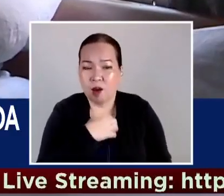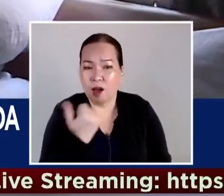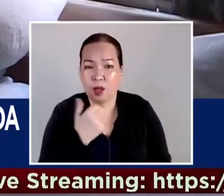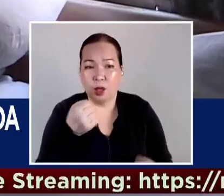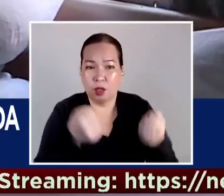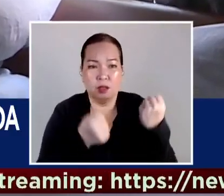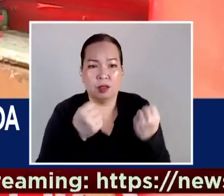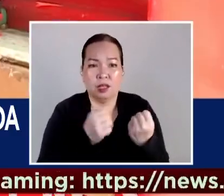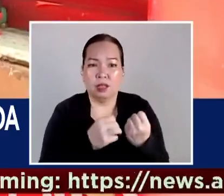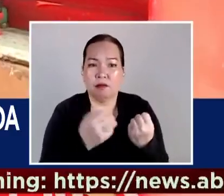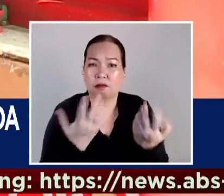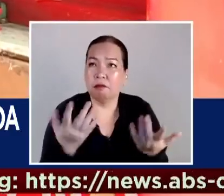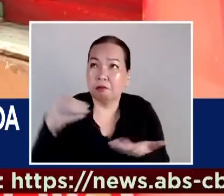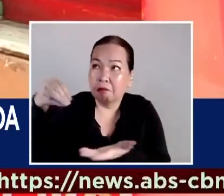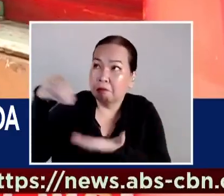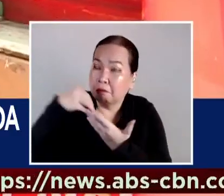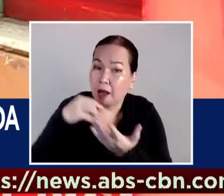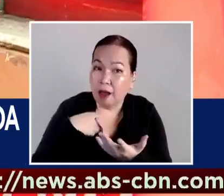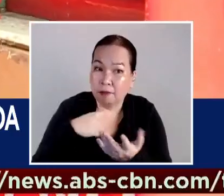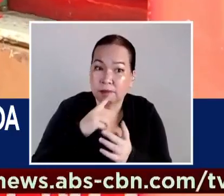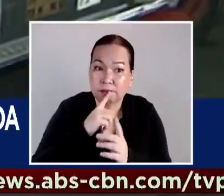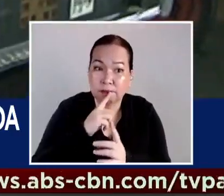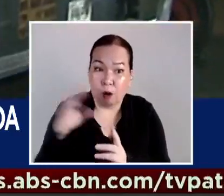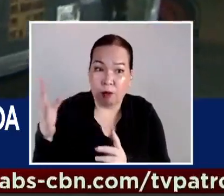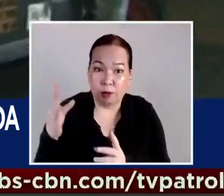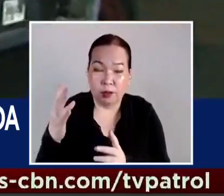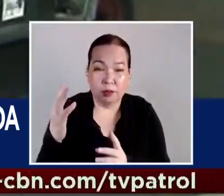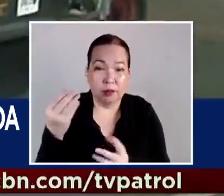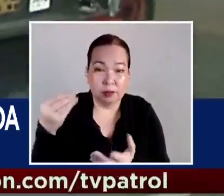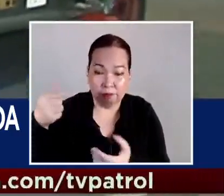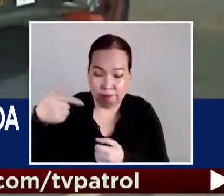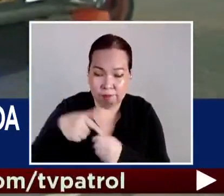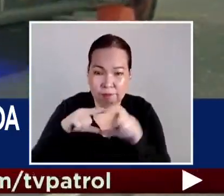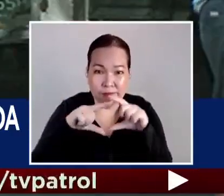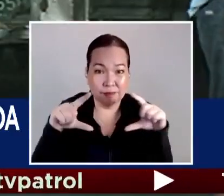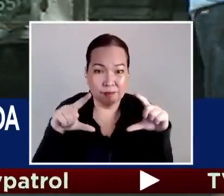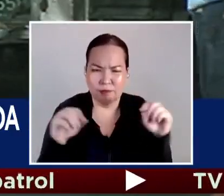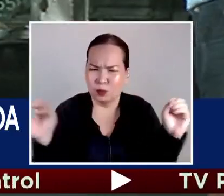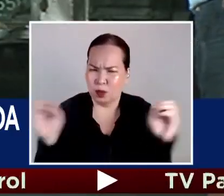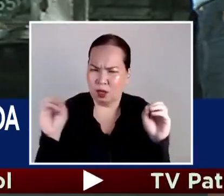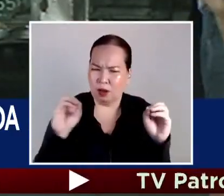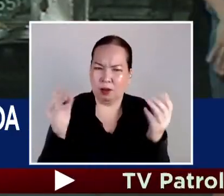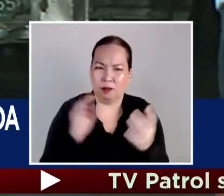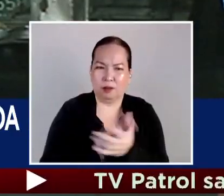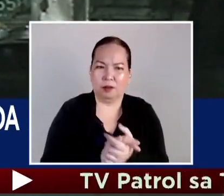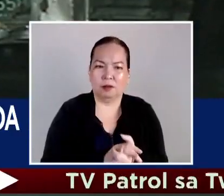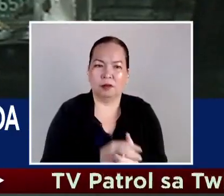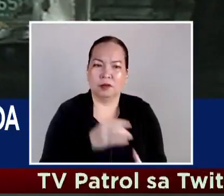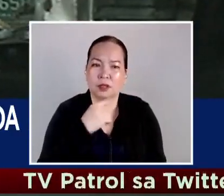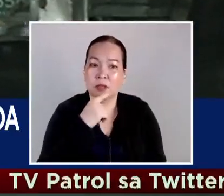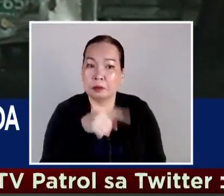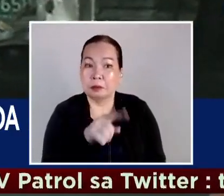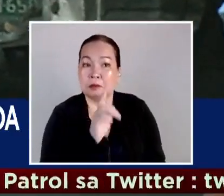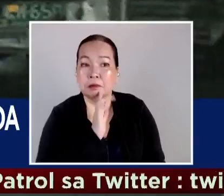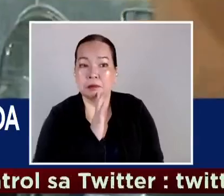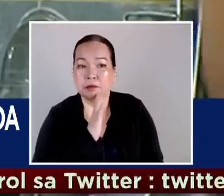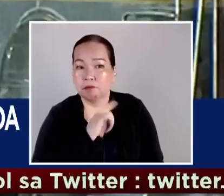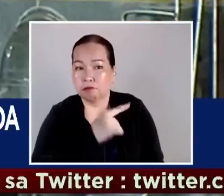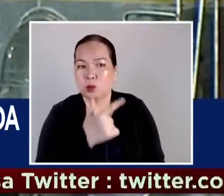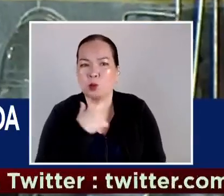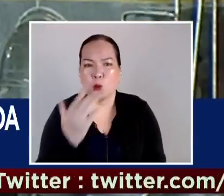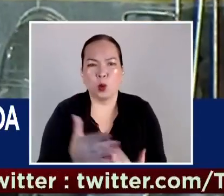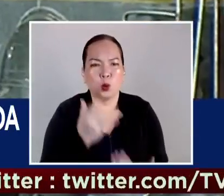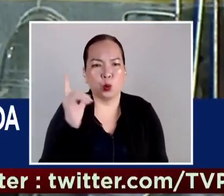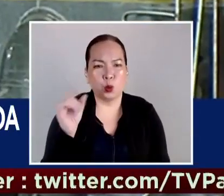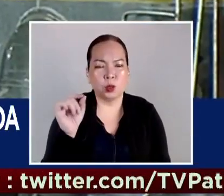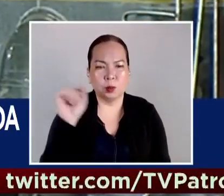nila natatanggap ang pangakong fuel subsidy. More or less nasa 20% na yung huminto dahil doon sa ano din